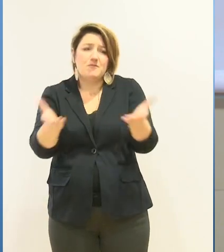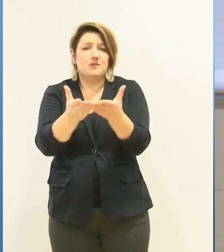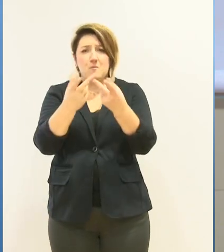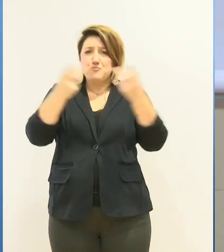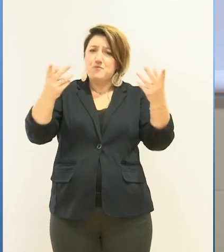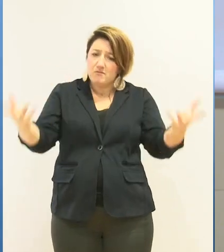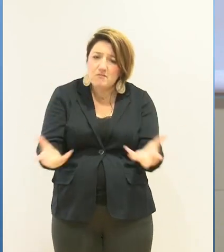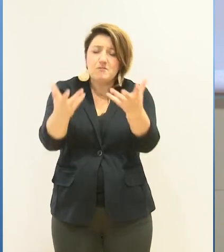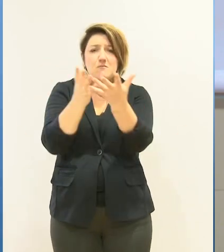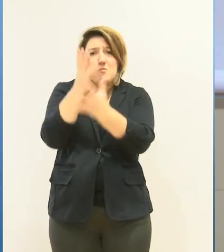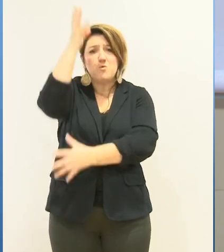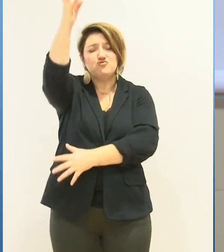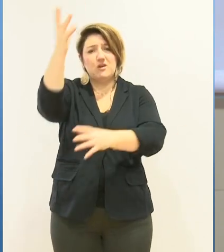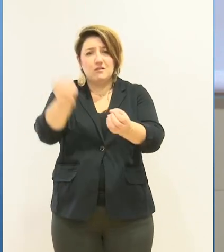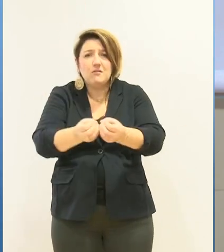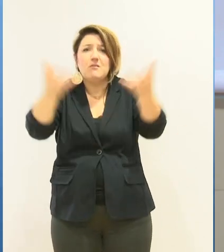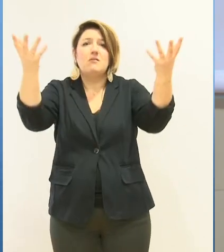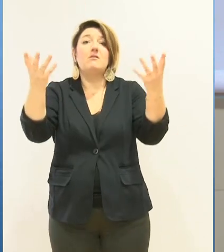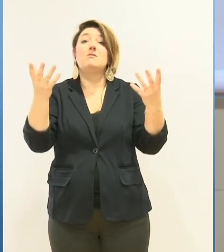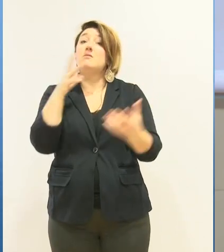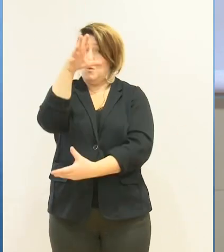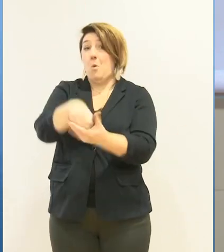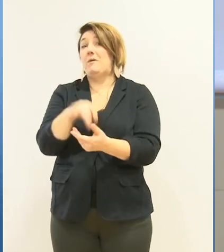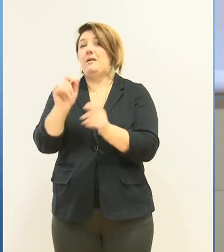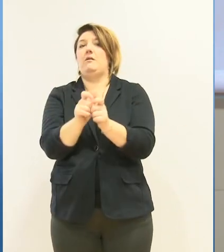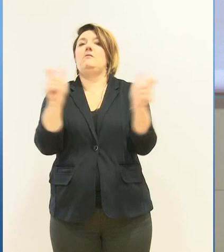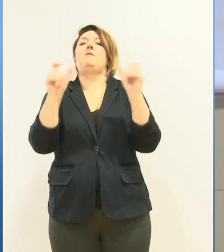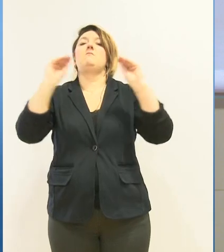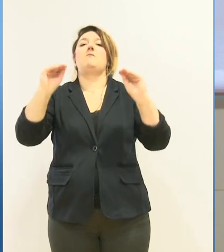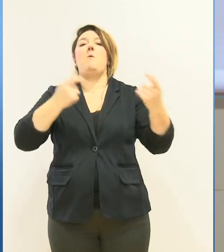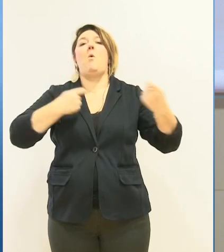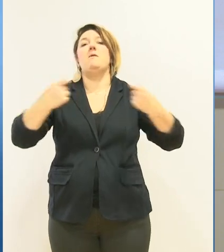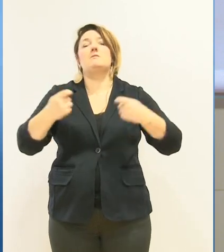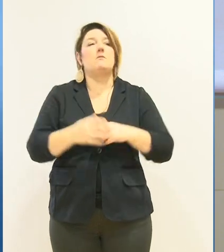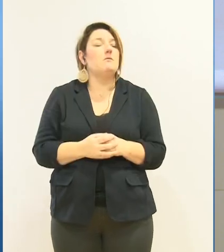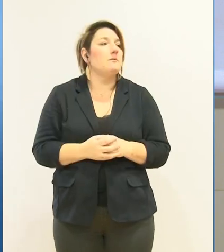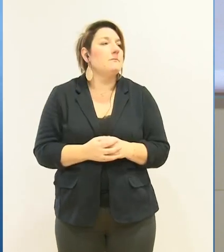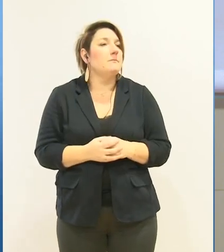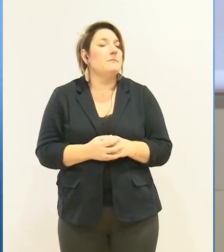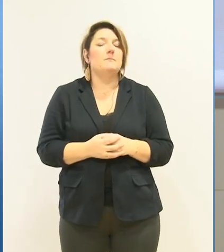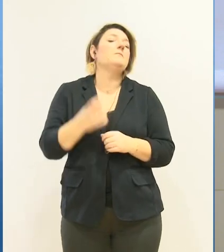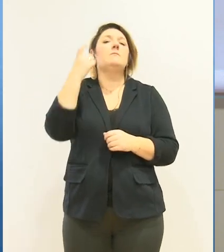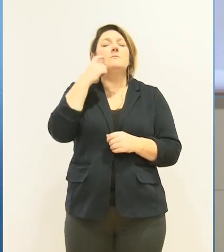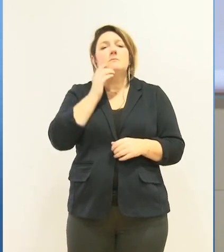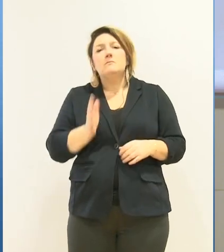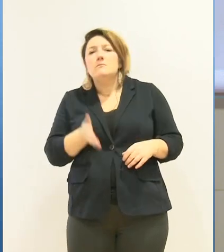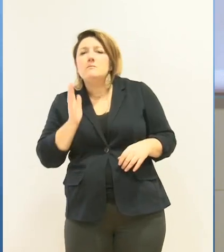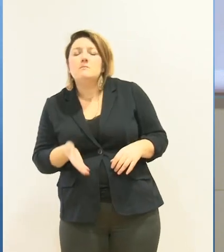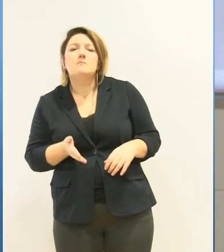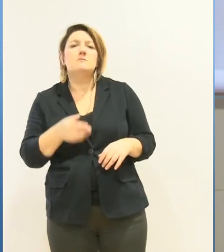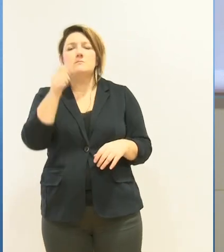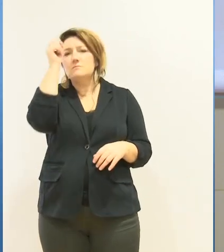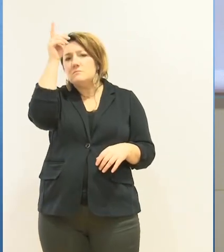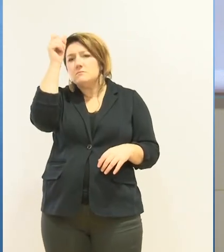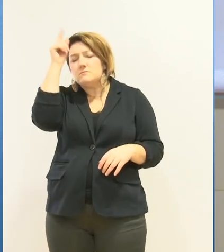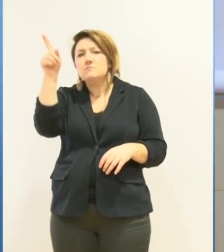et je vais entendre par là également les commerçants quand on regarde un peu autour de nous que cela soit à bordeaux à strasbourg ou à l'étranger